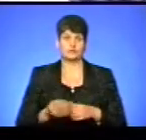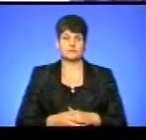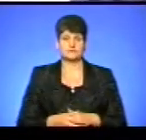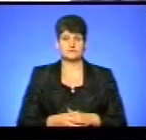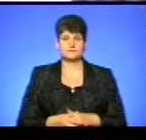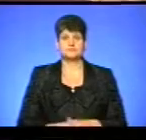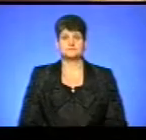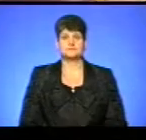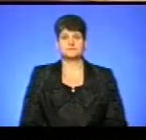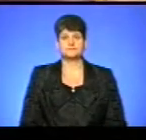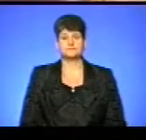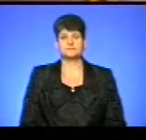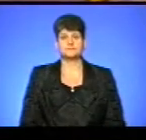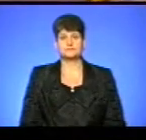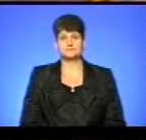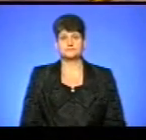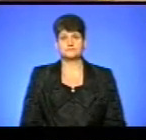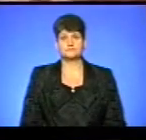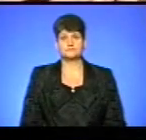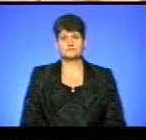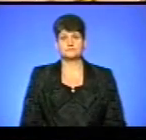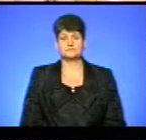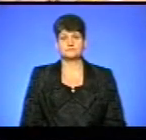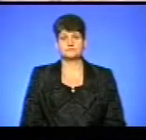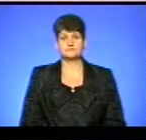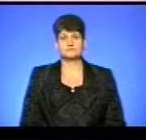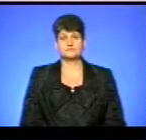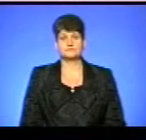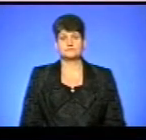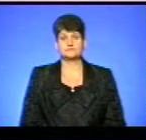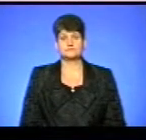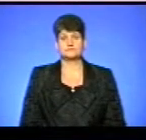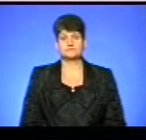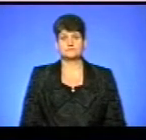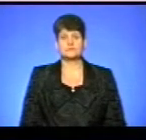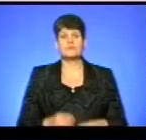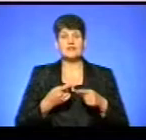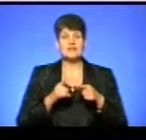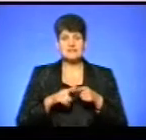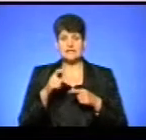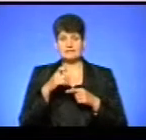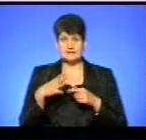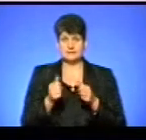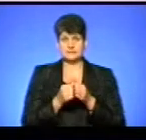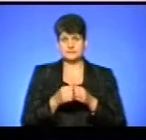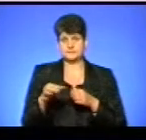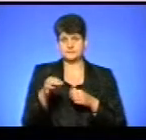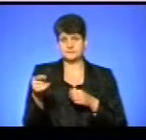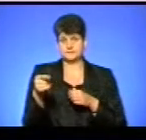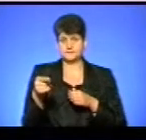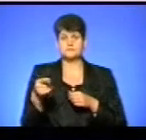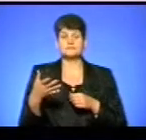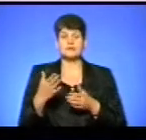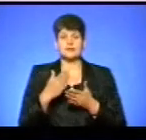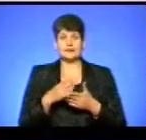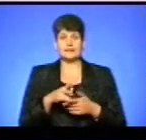Богдана Сарабун, Юрій Багрій, новини. У ці хвилини на набережній Тернопільського ставу